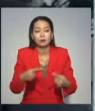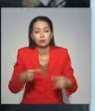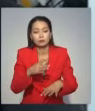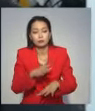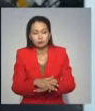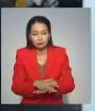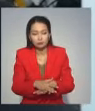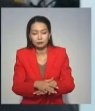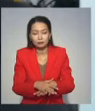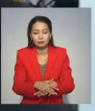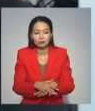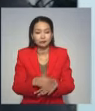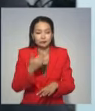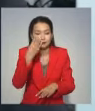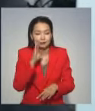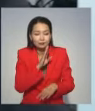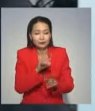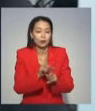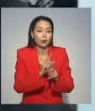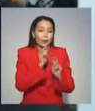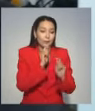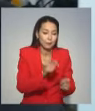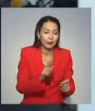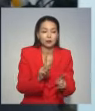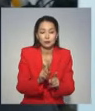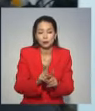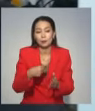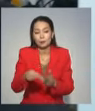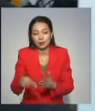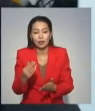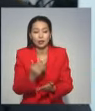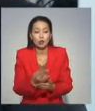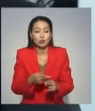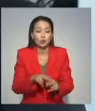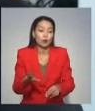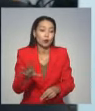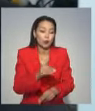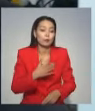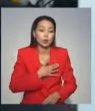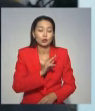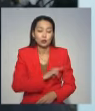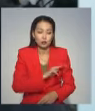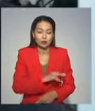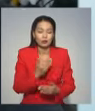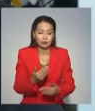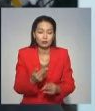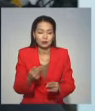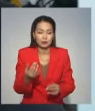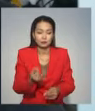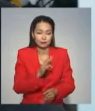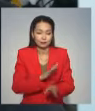жатыр. Кісілер ата-анасына подарок ретінде, сыйлық ретінде алып беріп жатыр машиналар. Оның барлығы біздің жұмысымызда енді сонысымен қызықтап жатыр бізде.